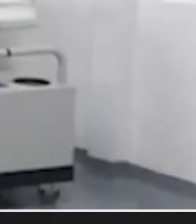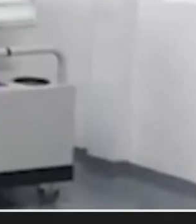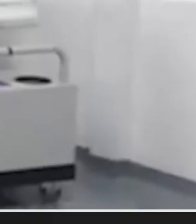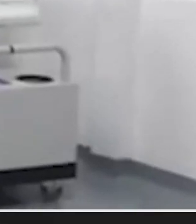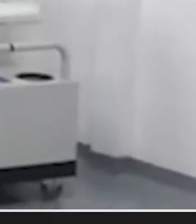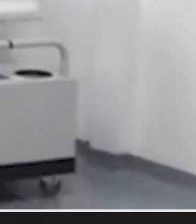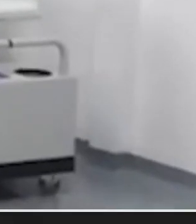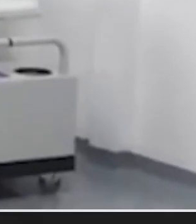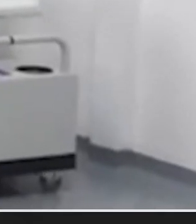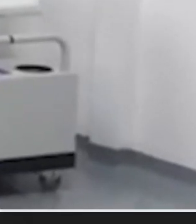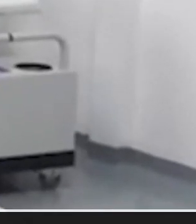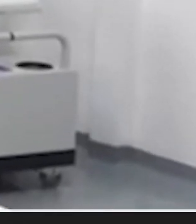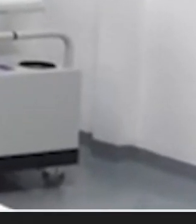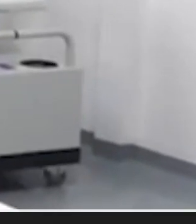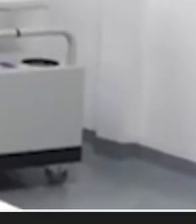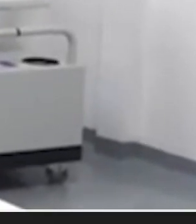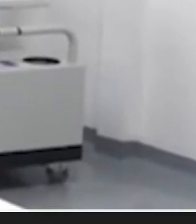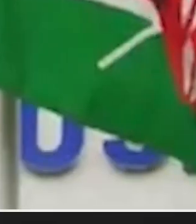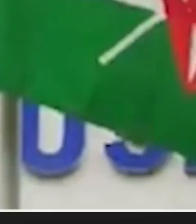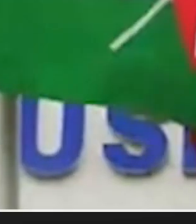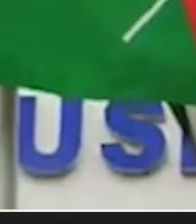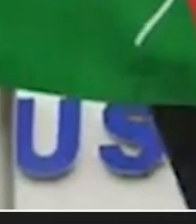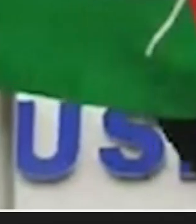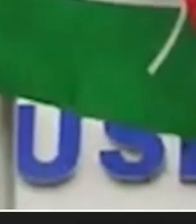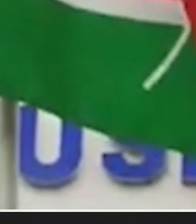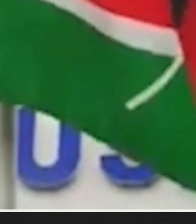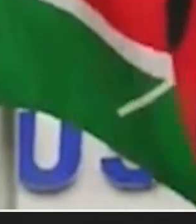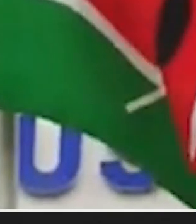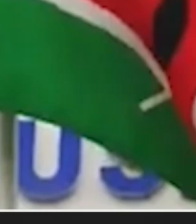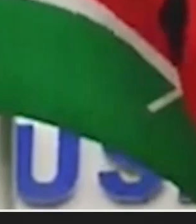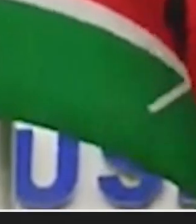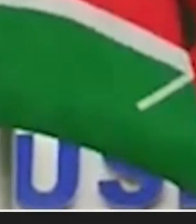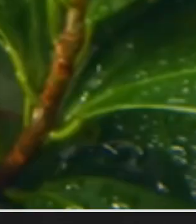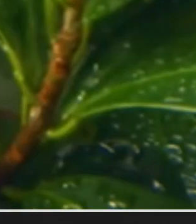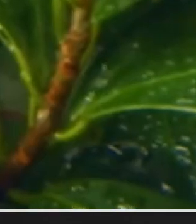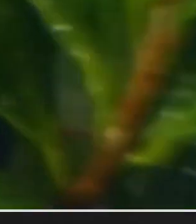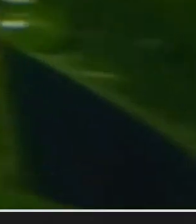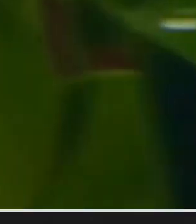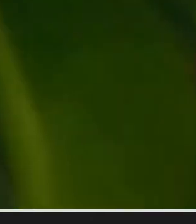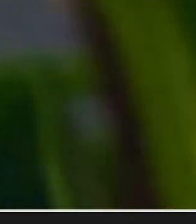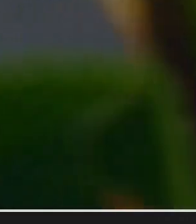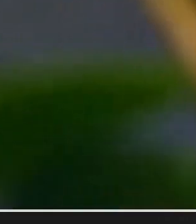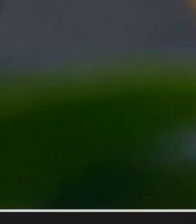area. James Mwangi, makala ya Undugu Afya.